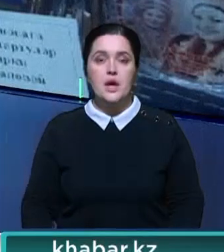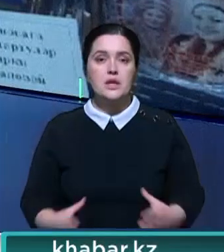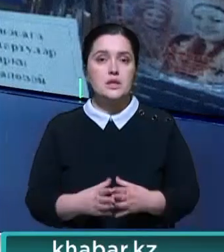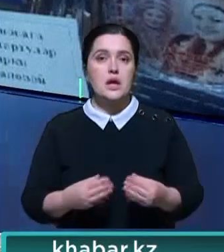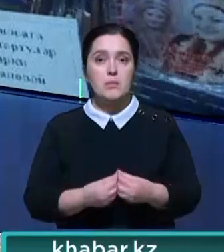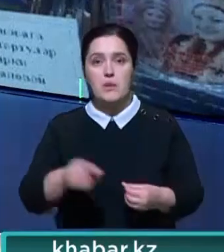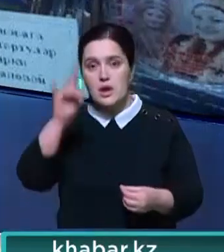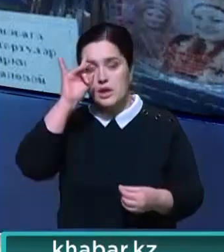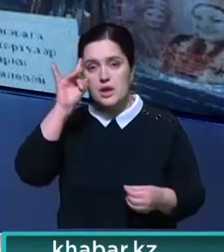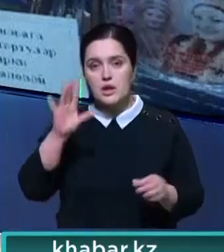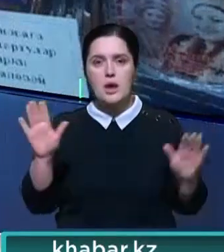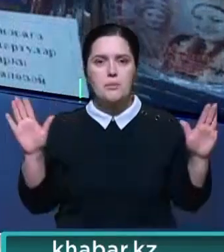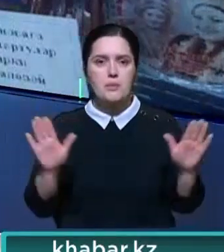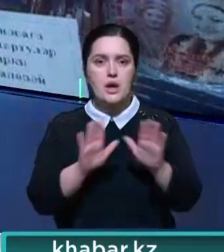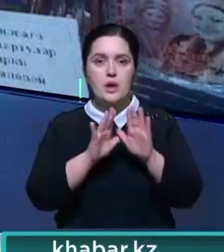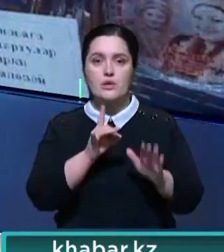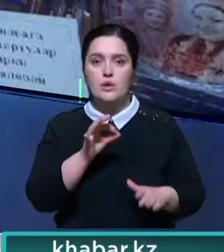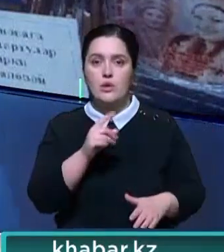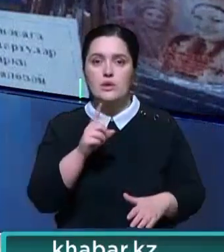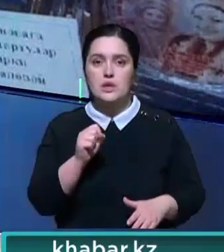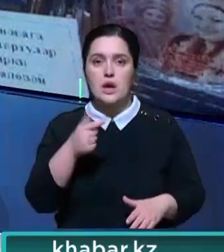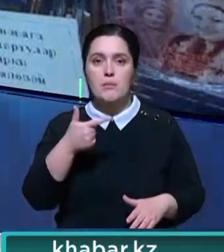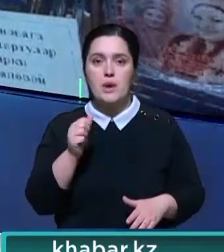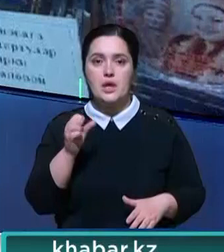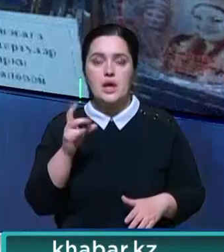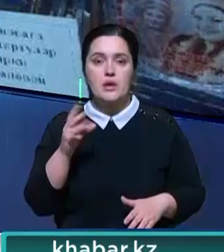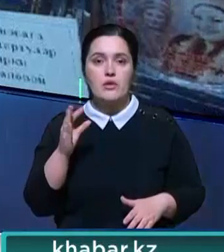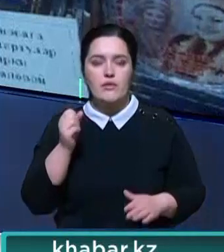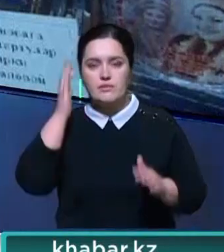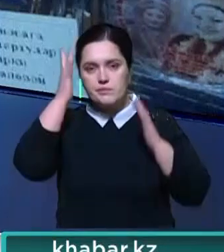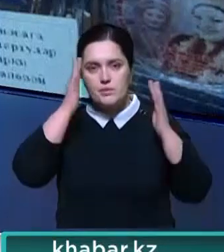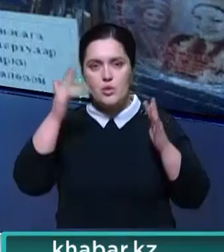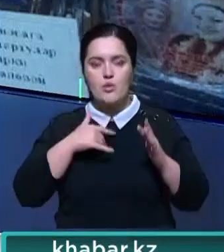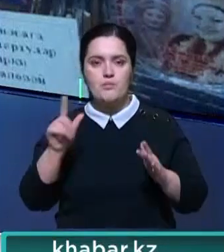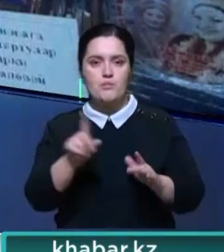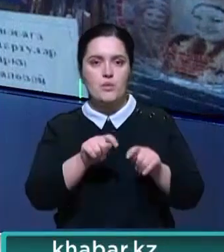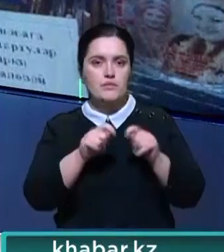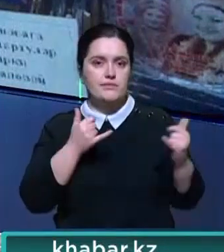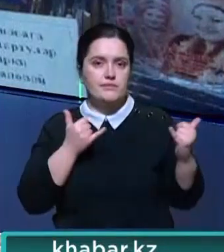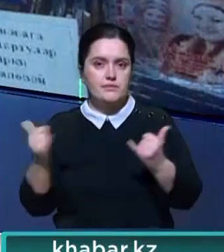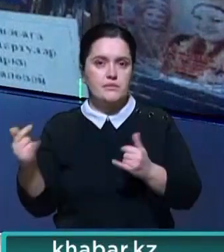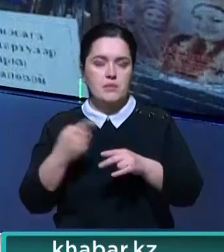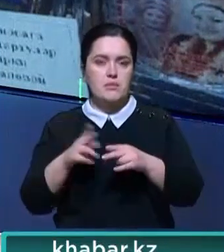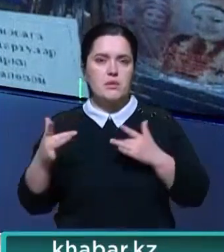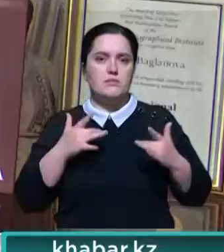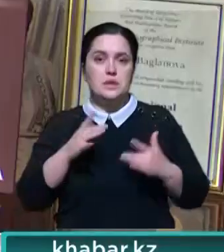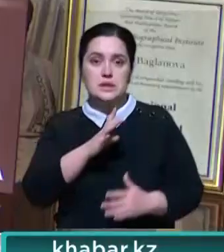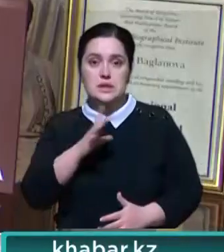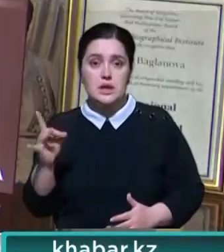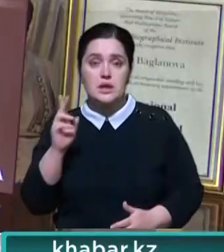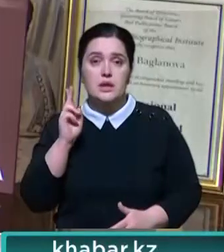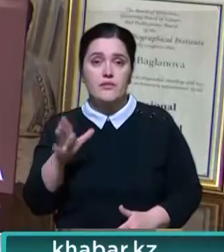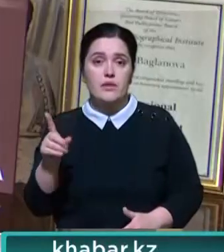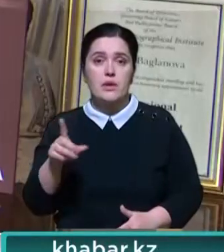Семья легендарной певицы Розы Баглановой мечтает создать музей памяти народной артистки СССР. В квартире, где она